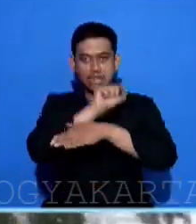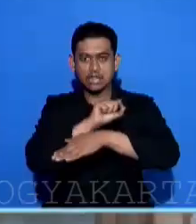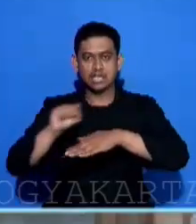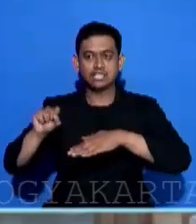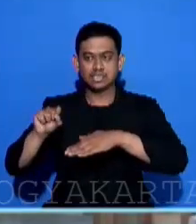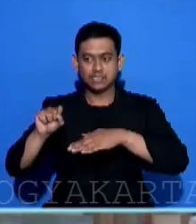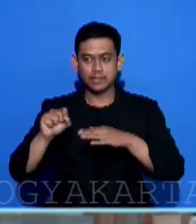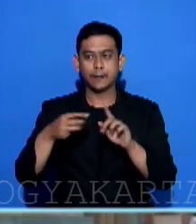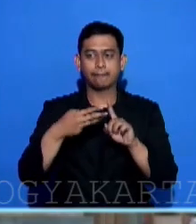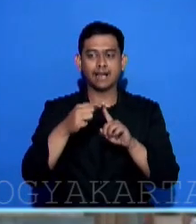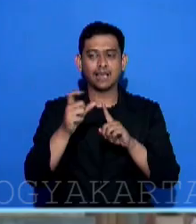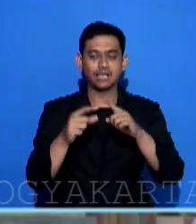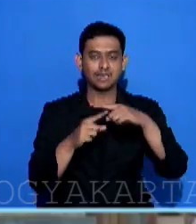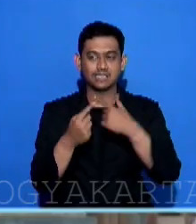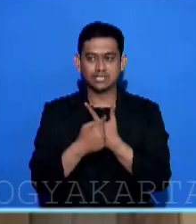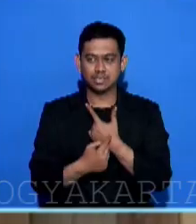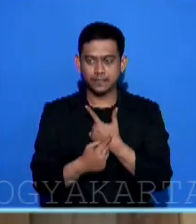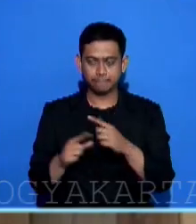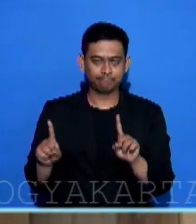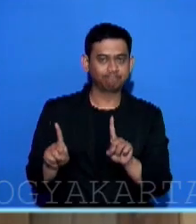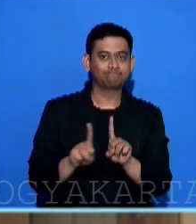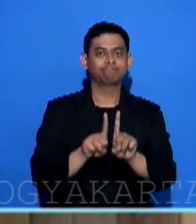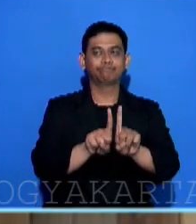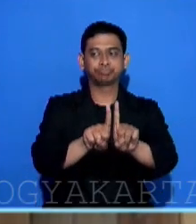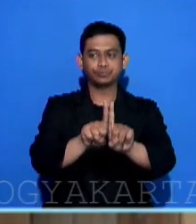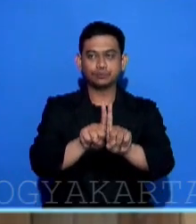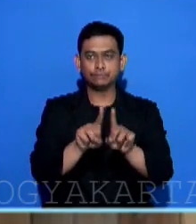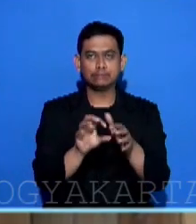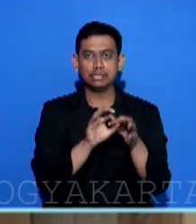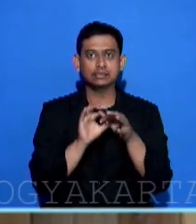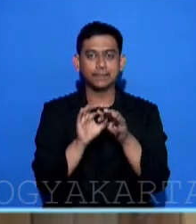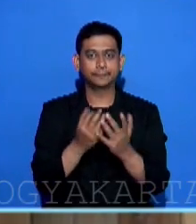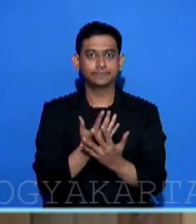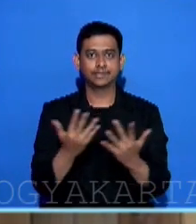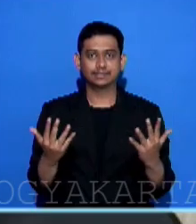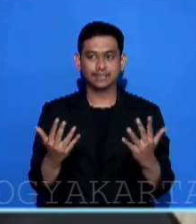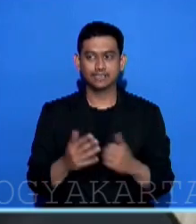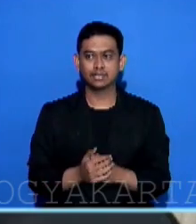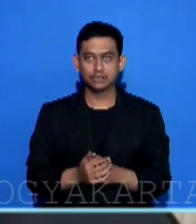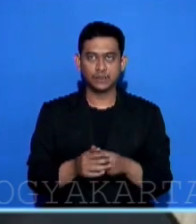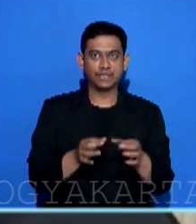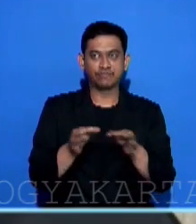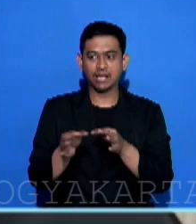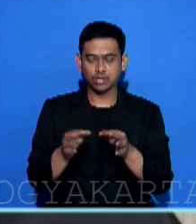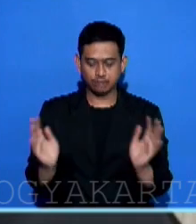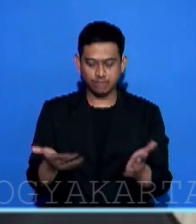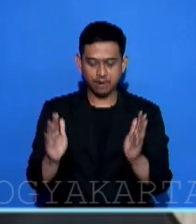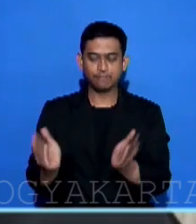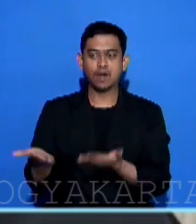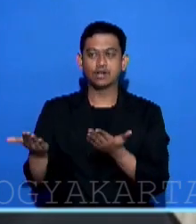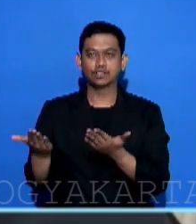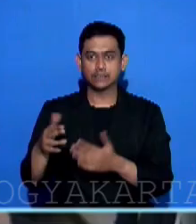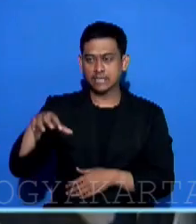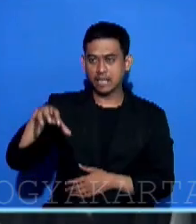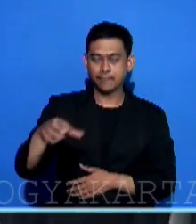UTY melakukan pendampingan dan bergotongroyong dengan warga masyarakat sarana prasarana yang dibangun kembali seperti lapak kuliner